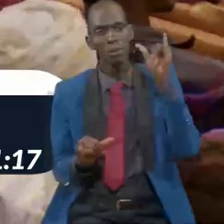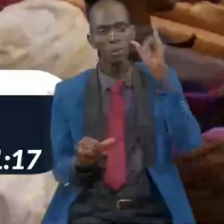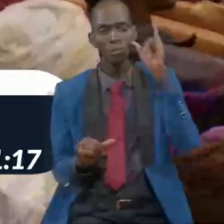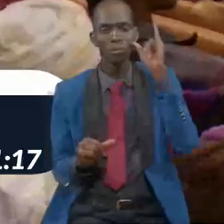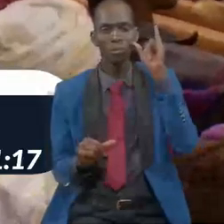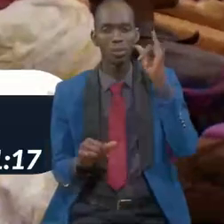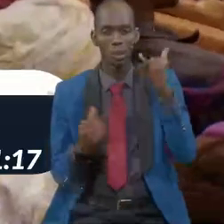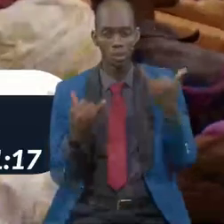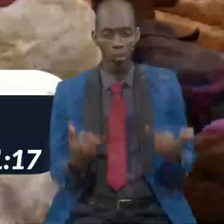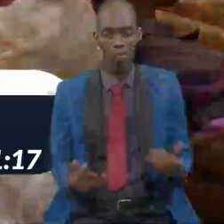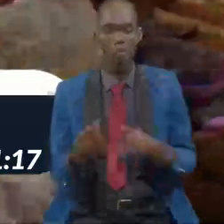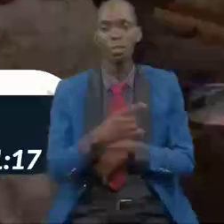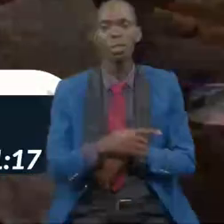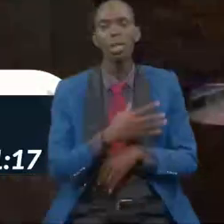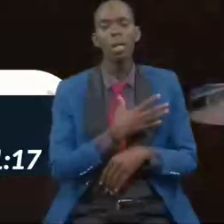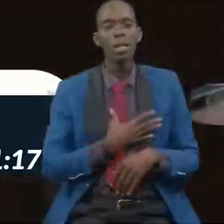aujourd'hui et